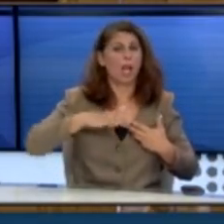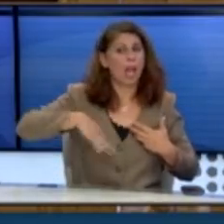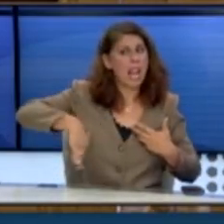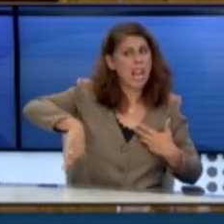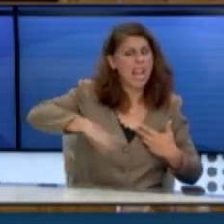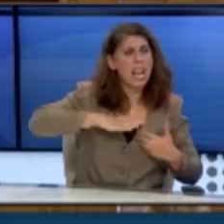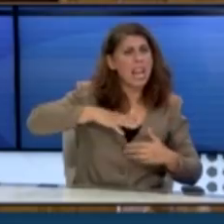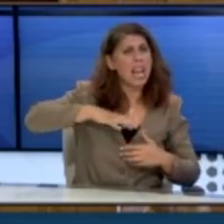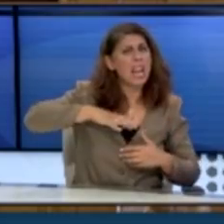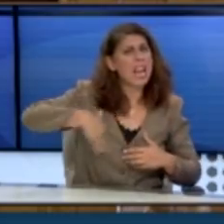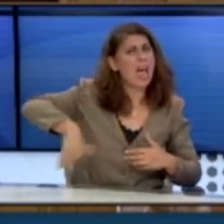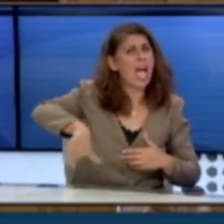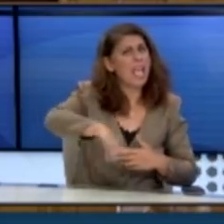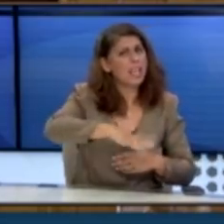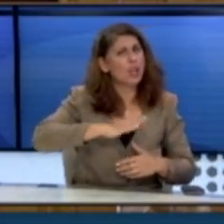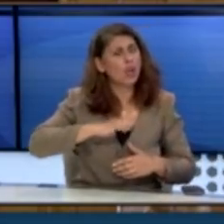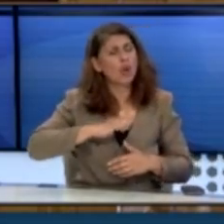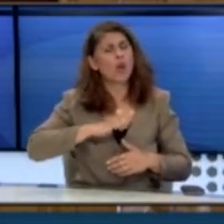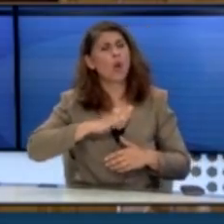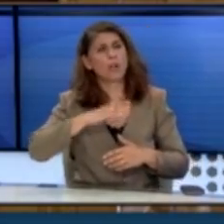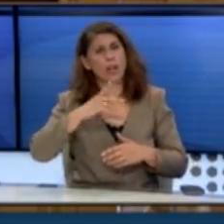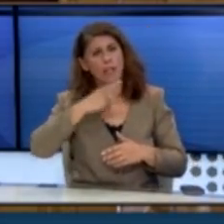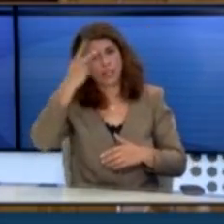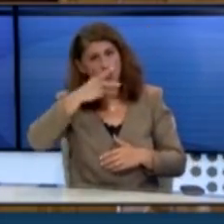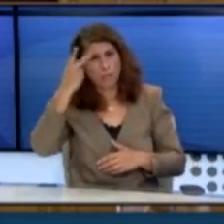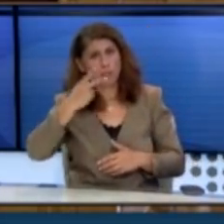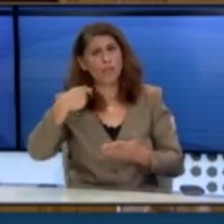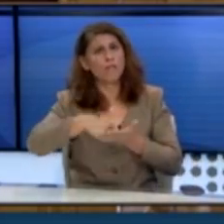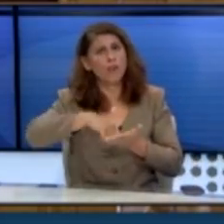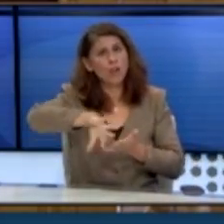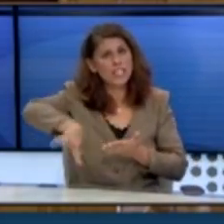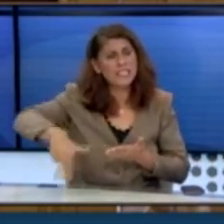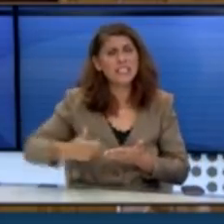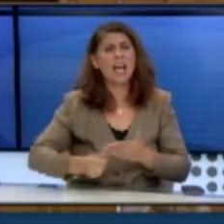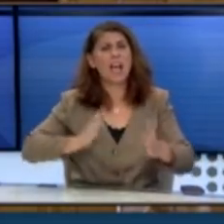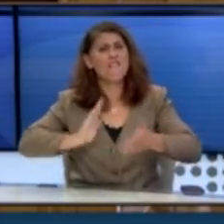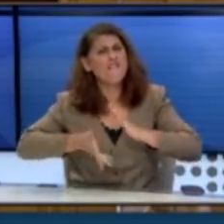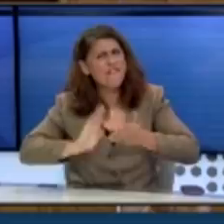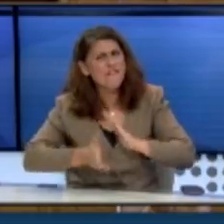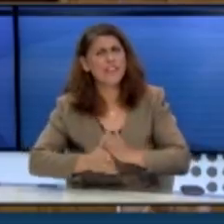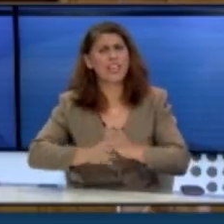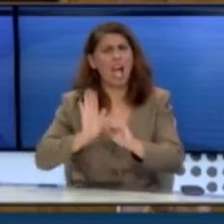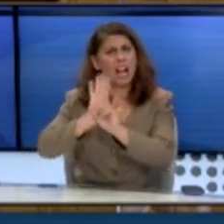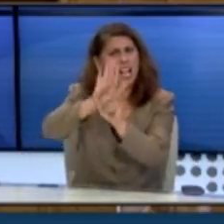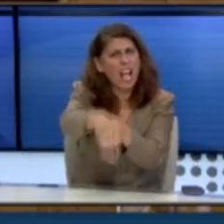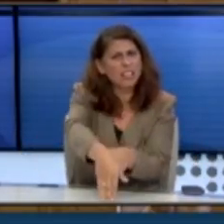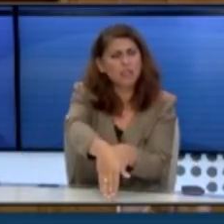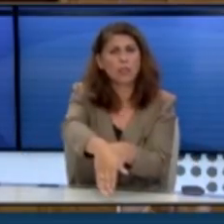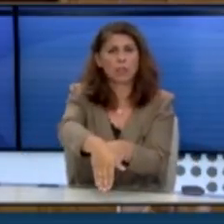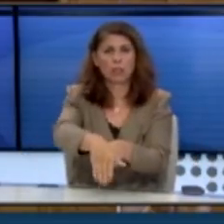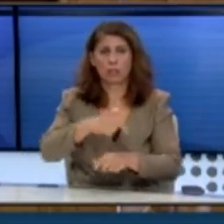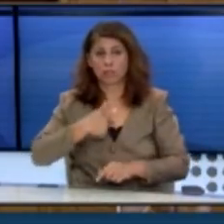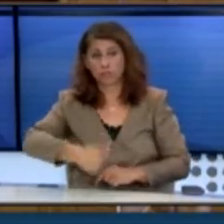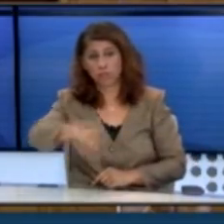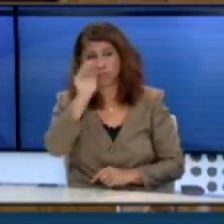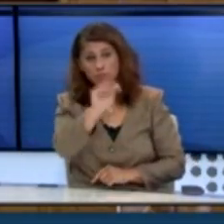δικαιωμάτων. Αποδείκνεται ικανό και σύγχρονο στη φορολογία, στη βία, στην καταστολή. Σας καλούμε